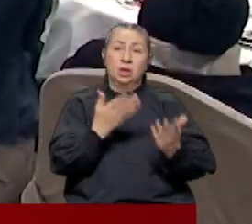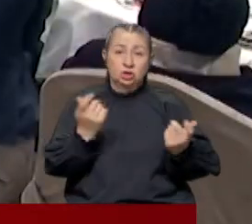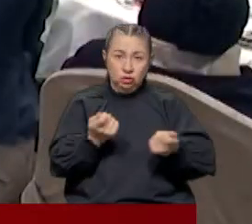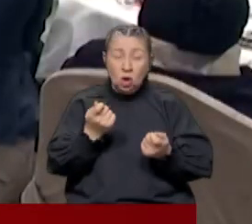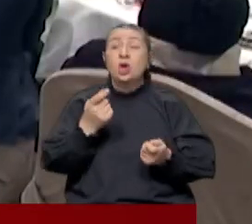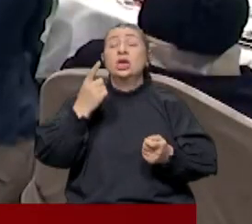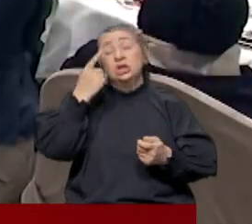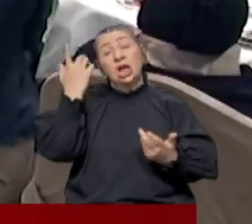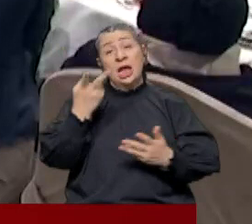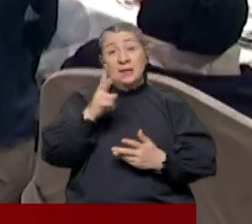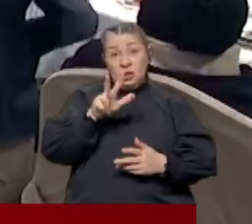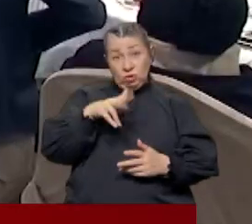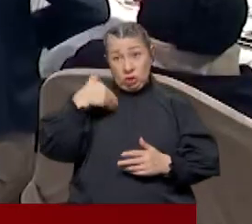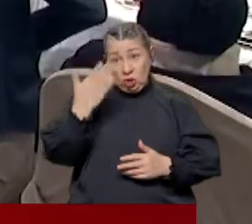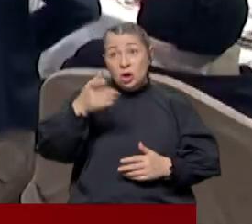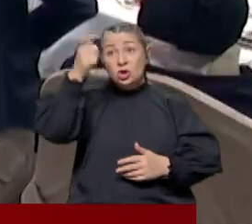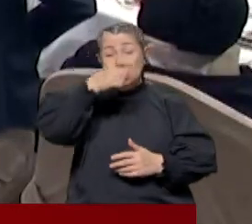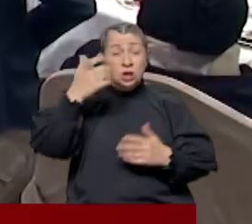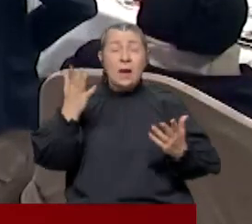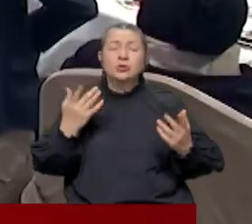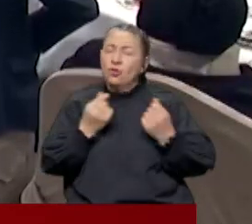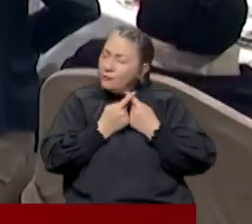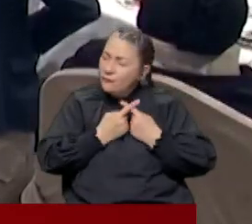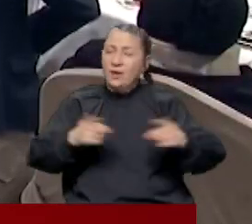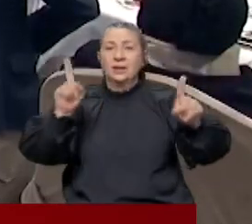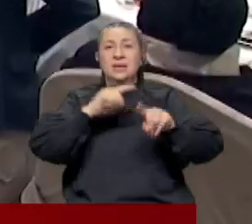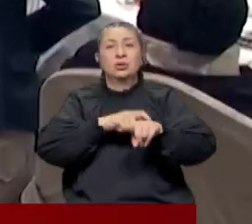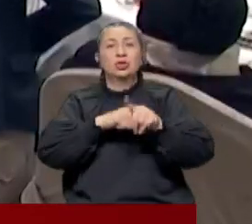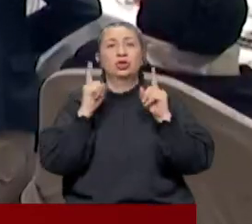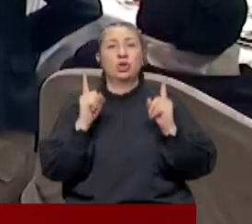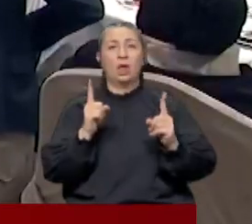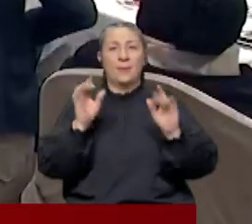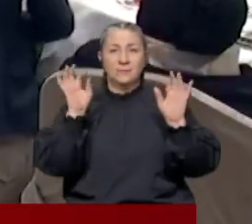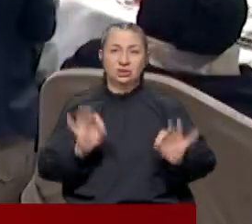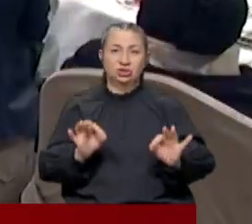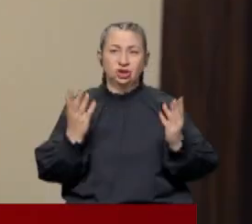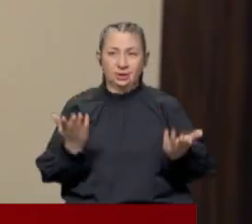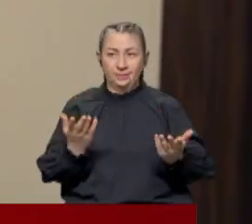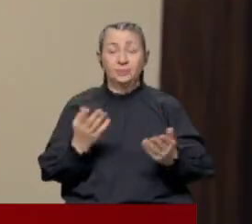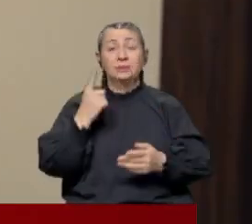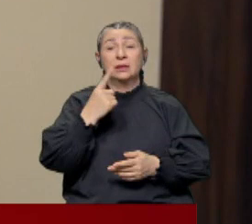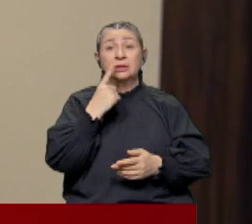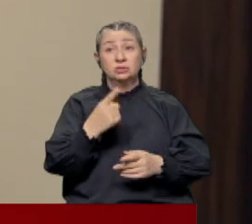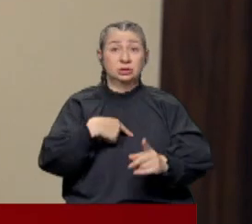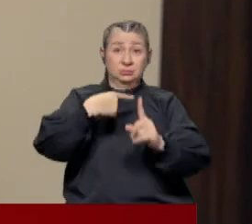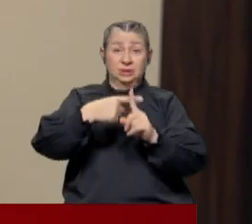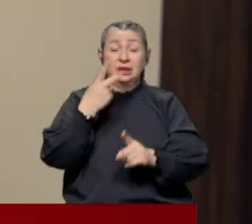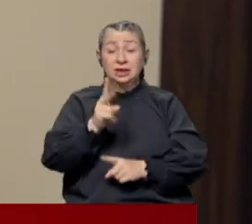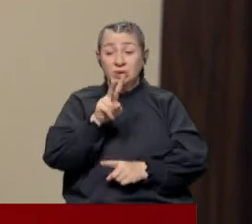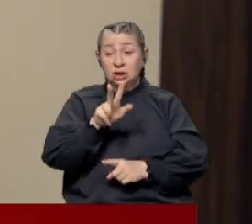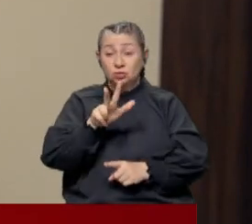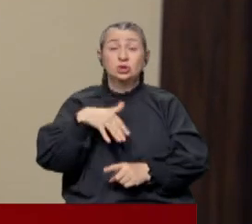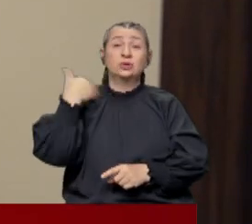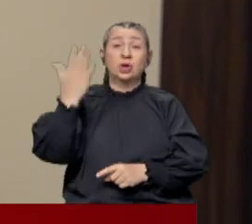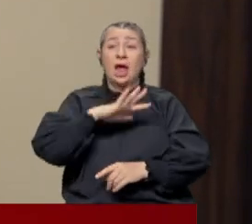İnşallah 2023'ten sonra Türkiye bambaşka bir döneme girmiş olacaktır. Bir de demiş ki üstüne